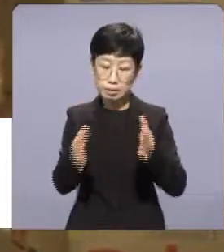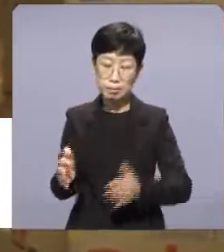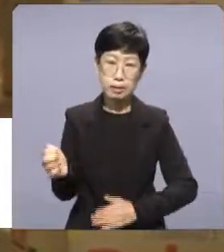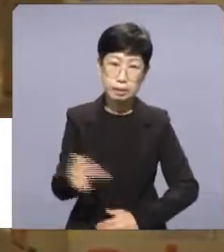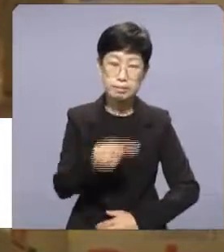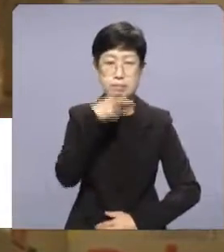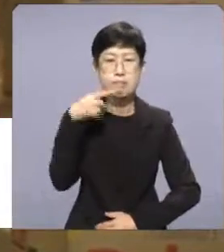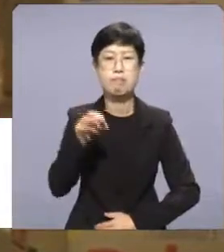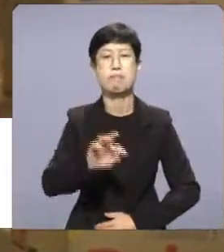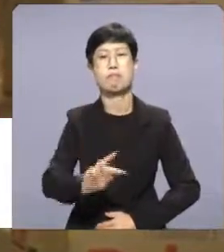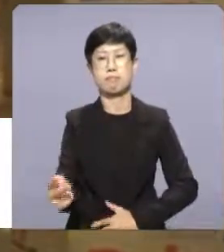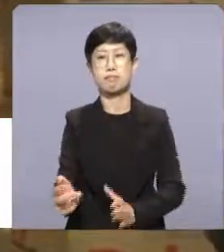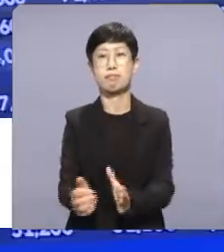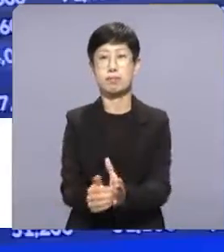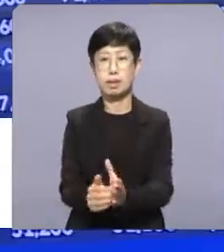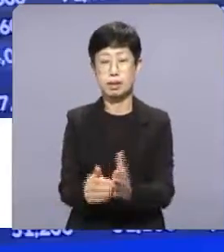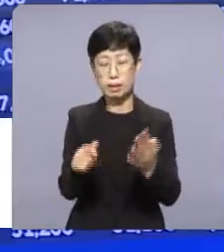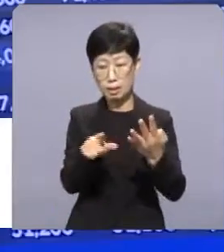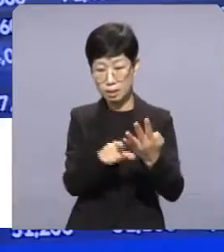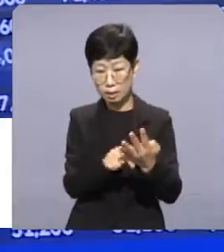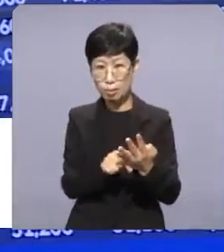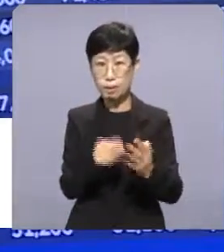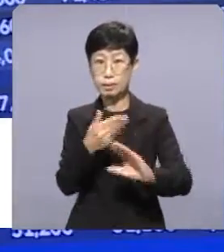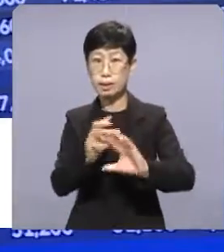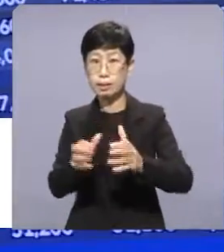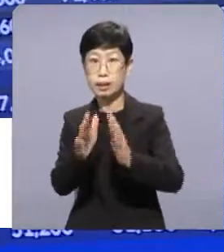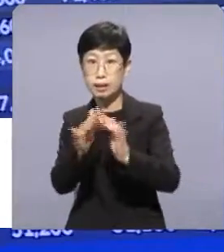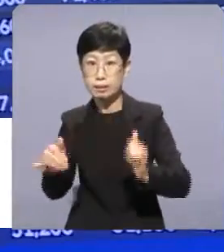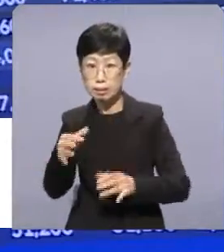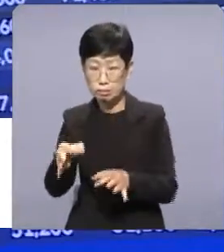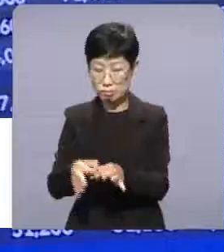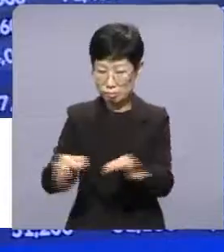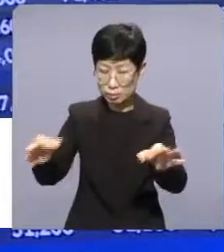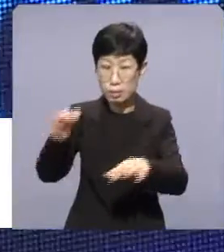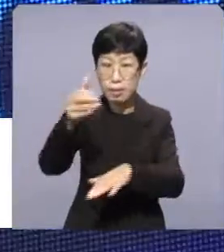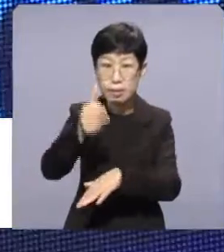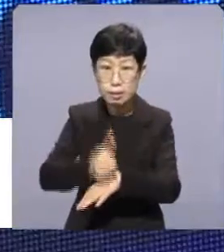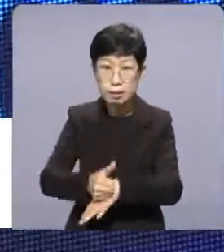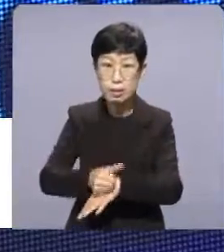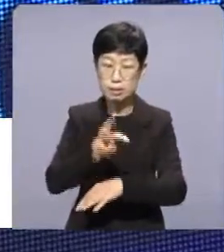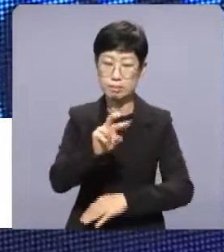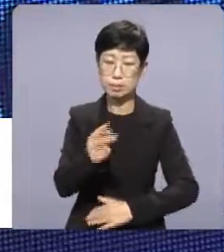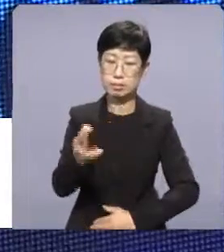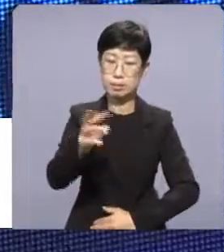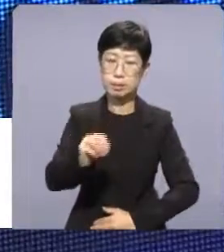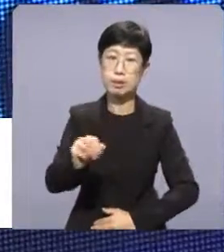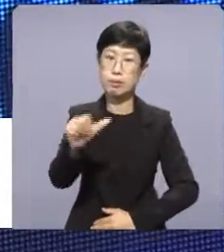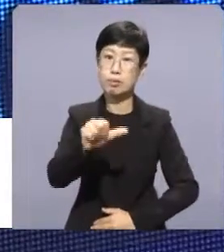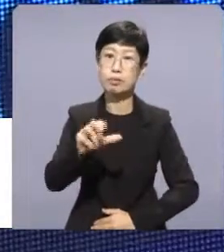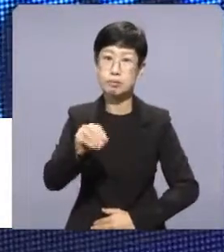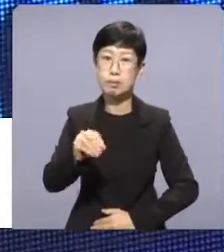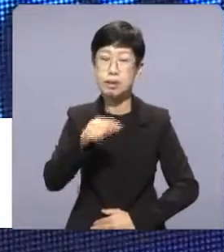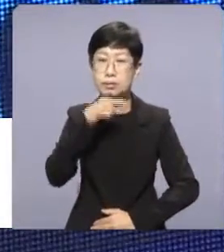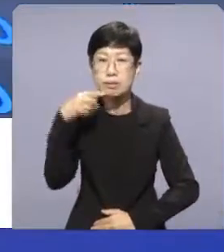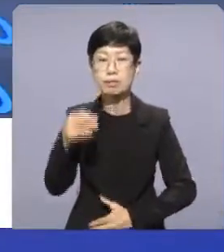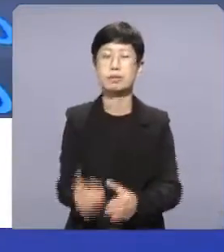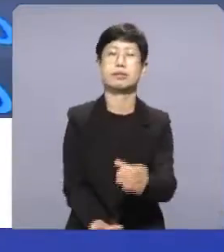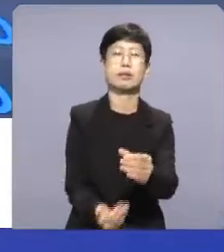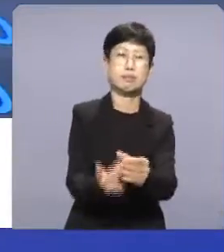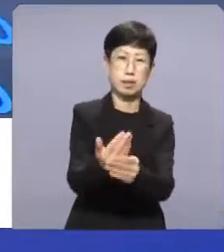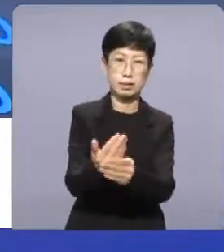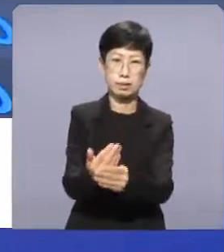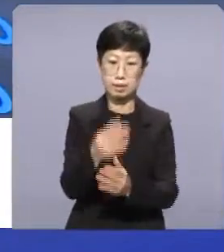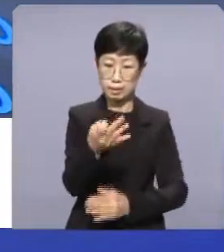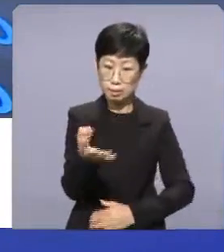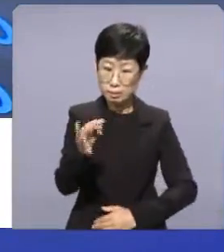돌아섰고 4월 외국인 배당으로 30 2억 5천만 달러 적자를 낸 본원 소득 수지는 14억